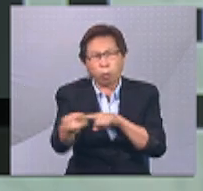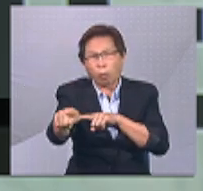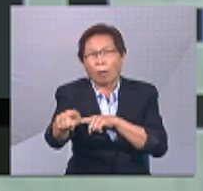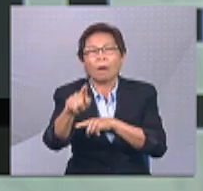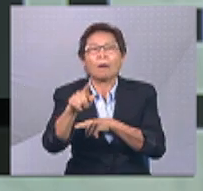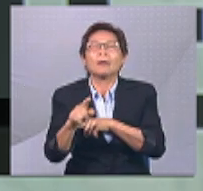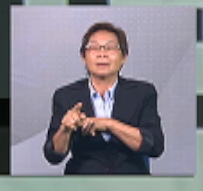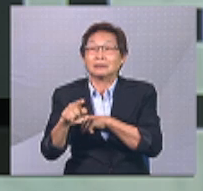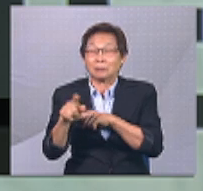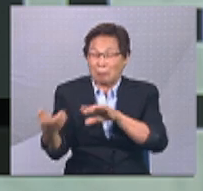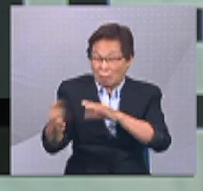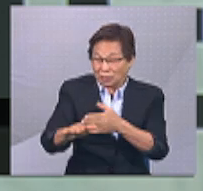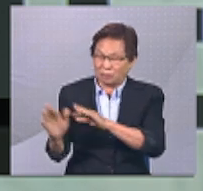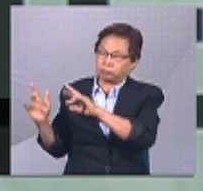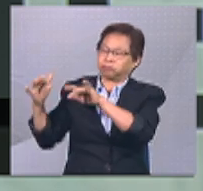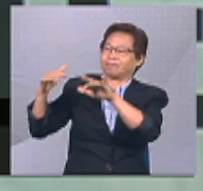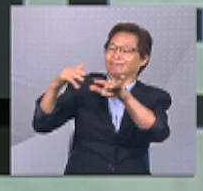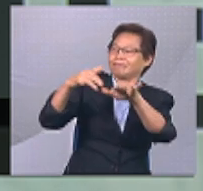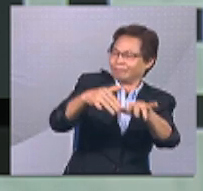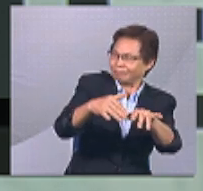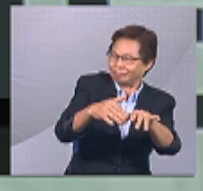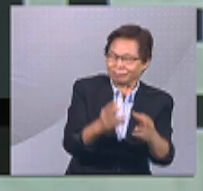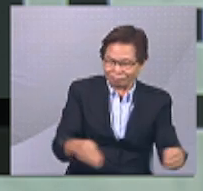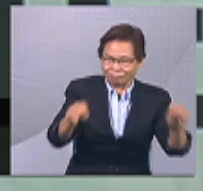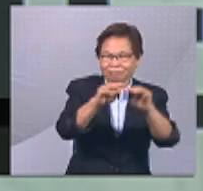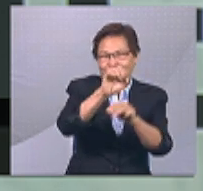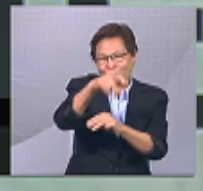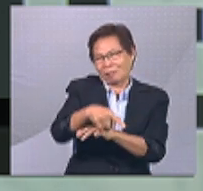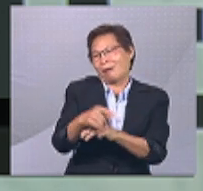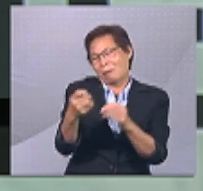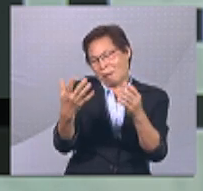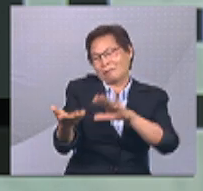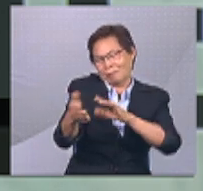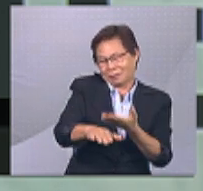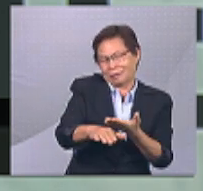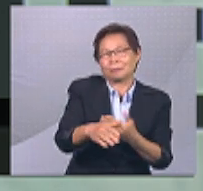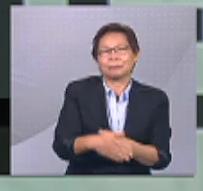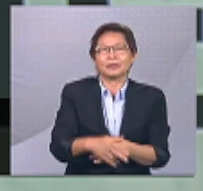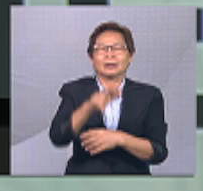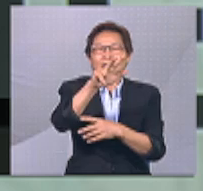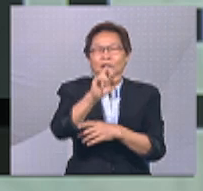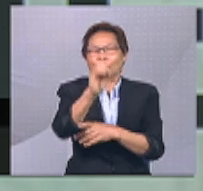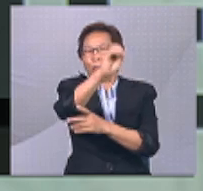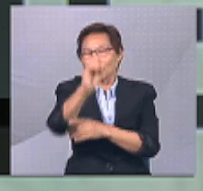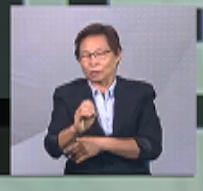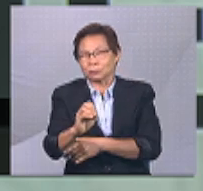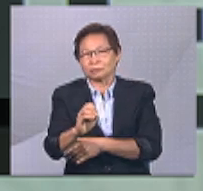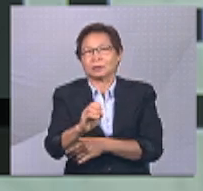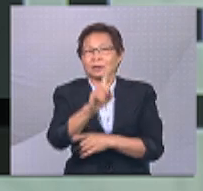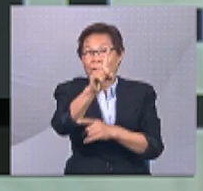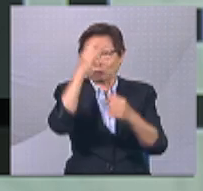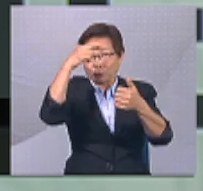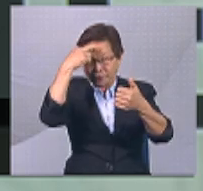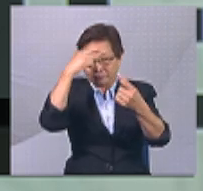yang hadiri jemaah perhimpunan di Seri Petaling, iaitu lebih daripada 30%. Yang tu satu